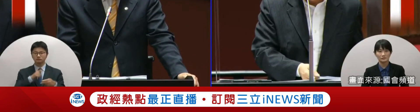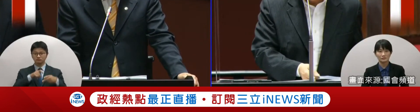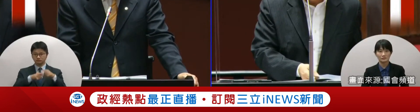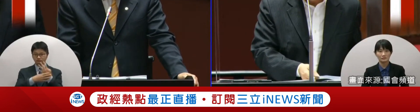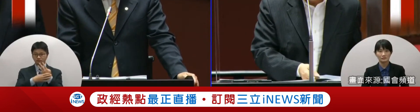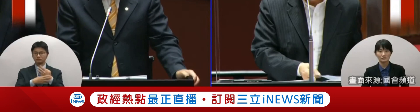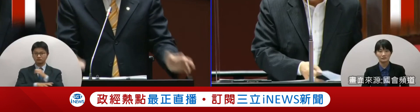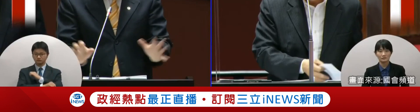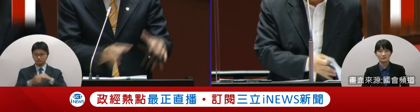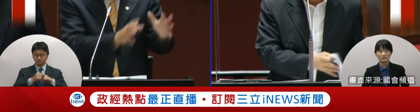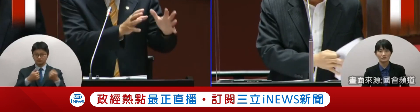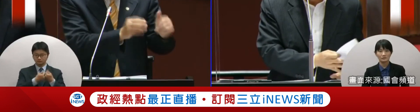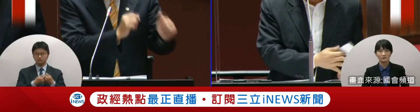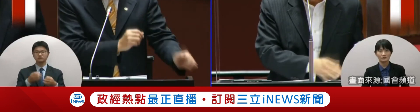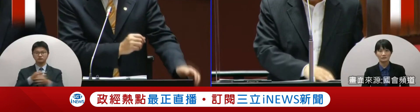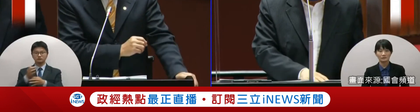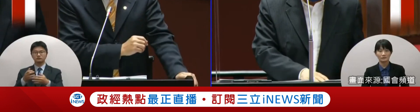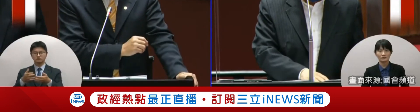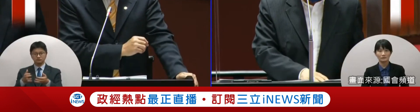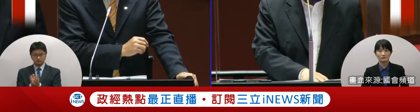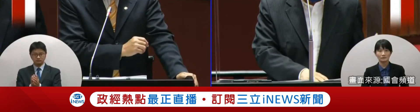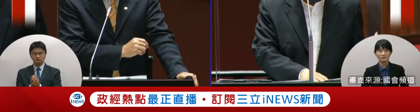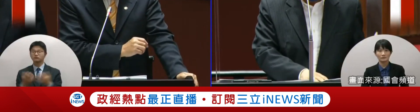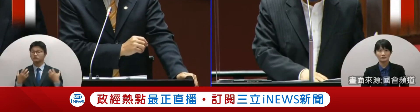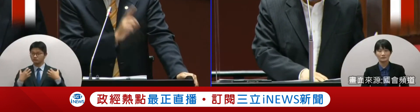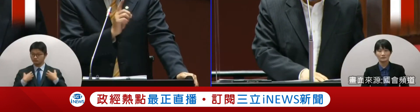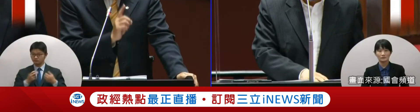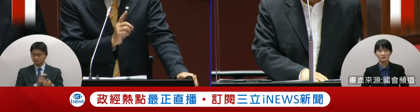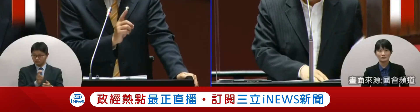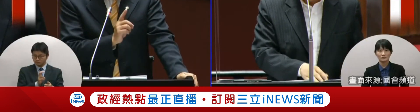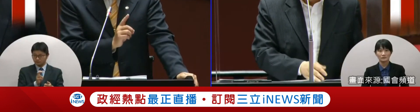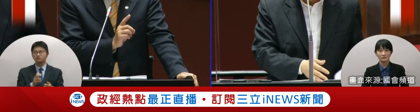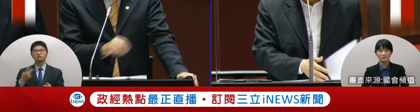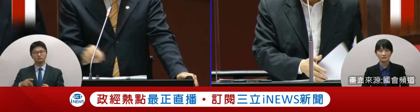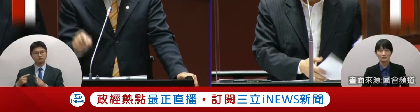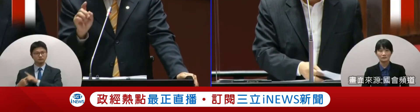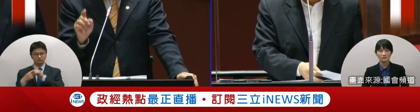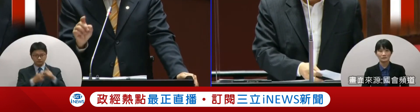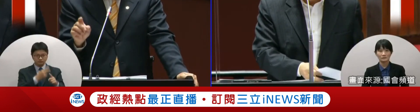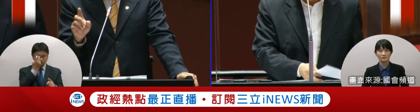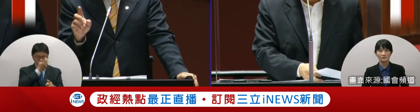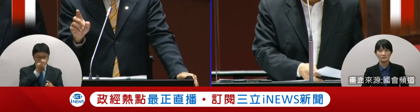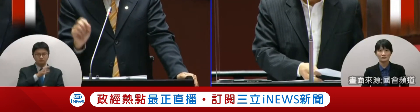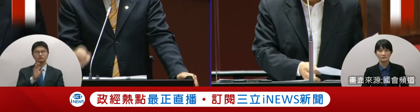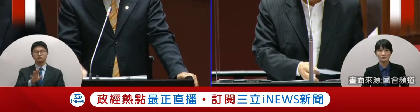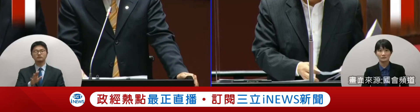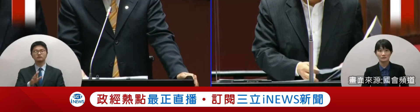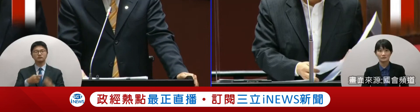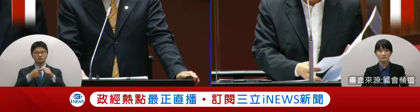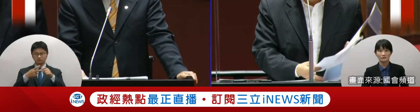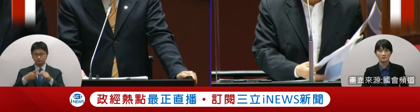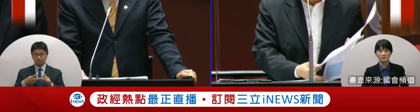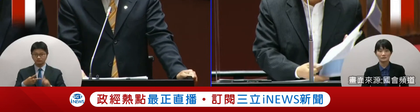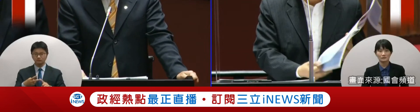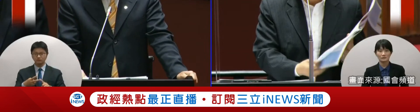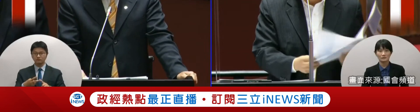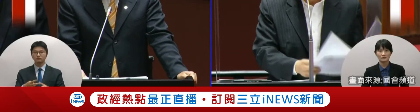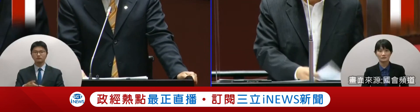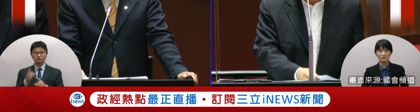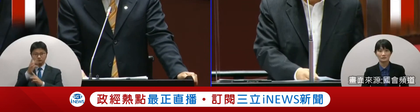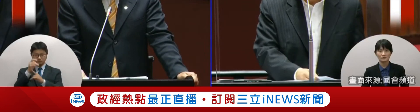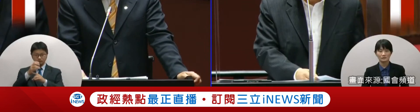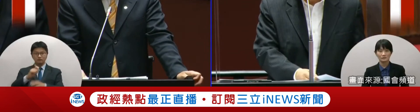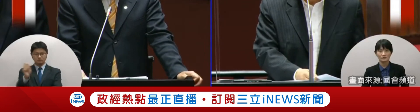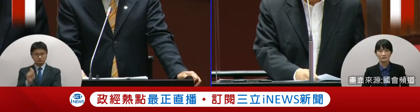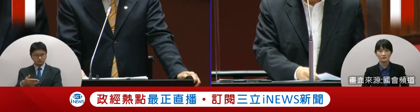经济部做主管啊。经济部当天也到现场也了解到，这个是第一个。那另外一个是成立那个新竹办公